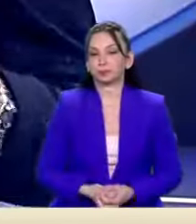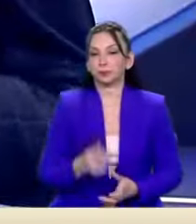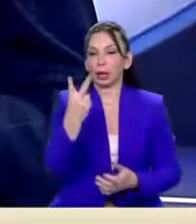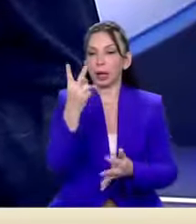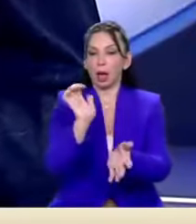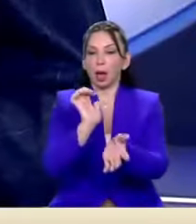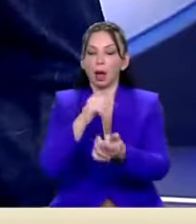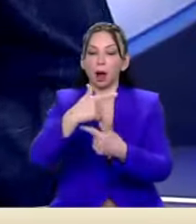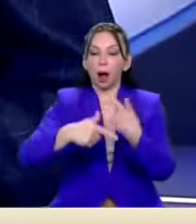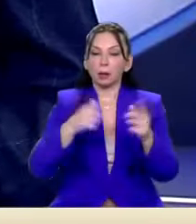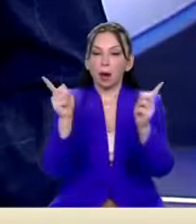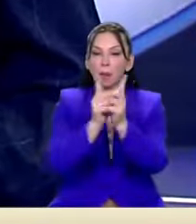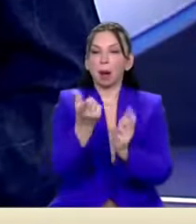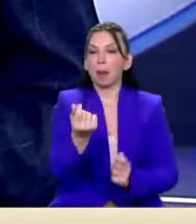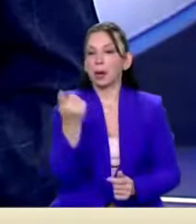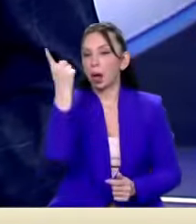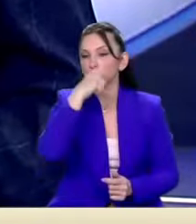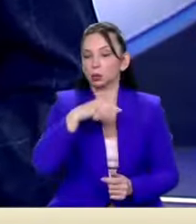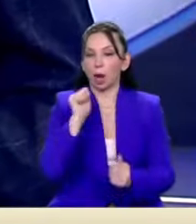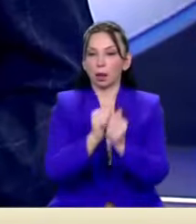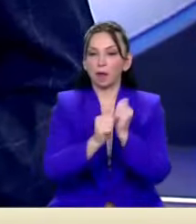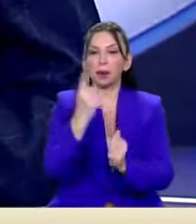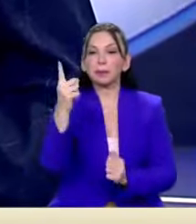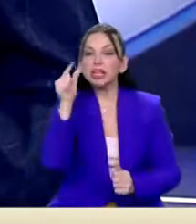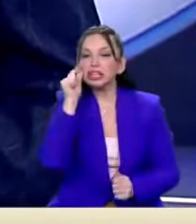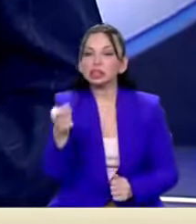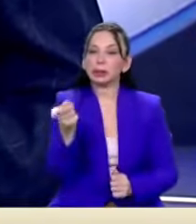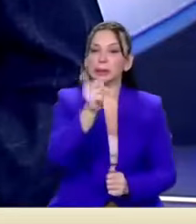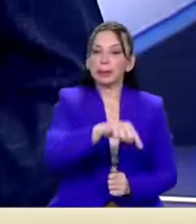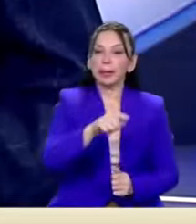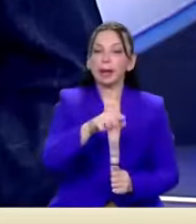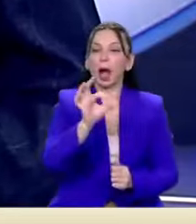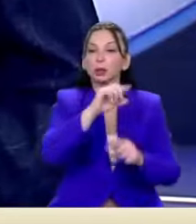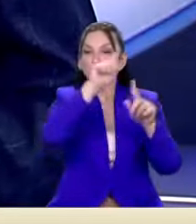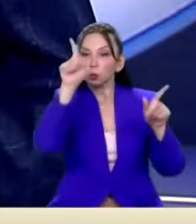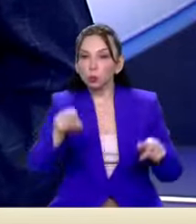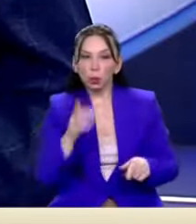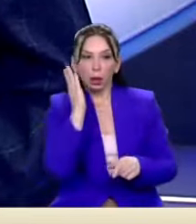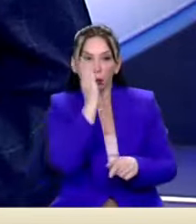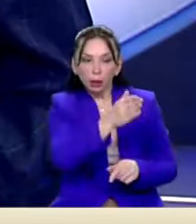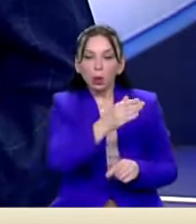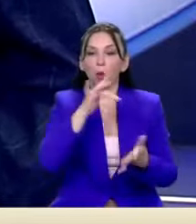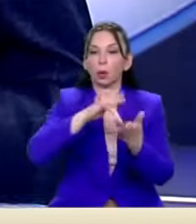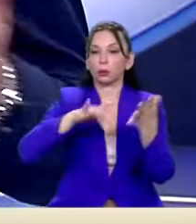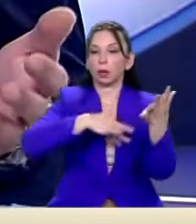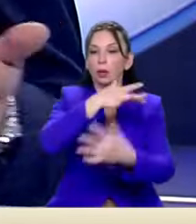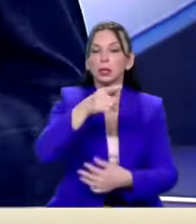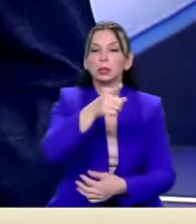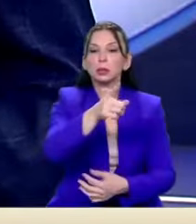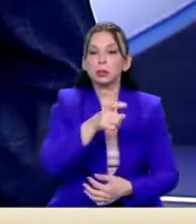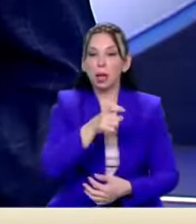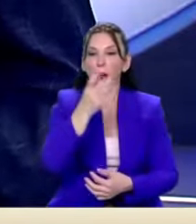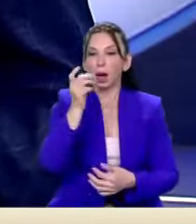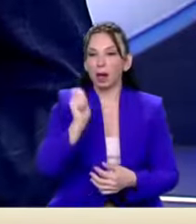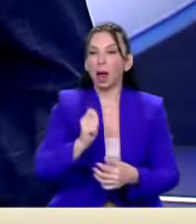iki akraba arasında da alacak verecek meselesi vardı Biri diğerinin kuyumcu dükkanına gidince Ortalık karıştı silah çeken